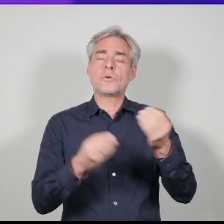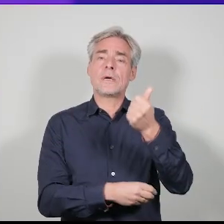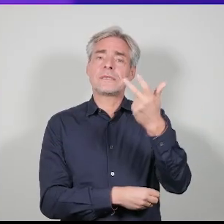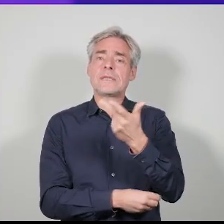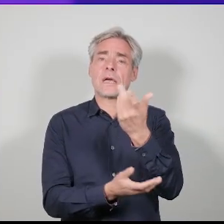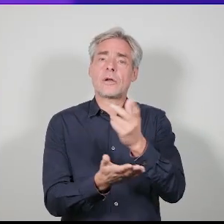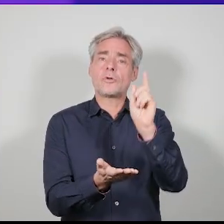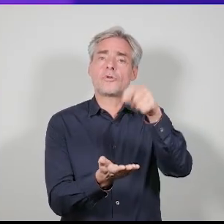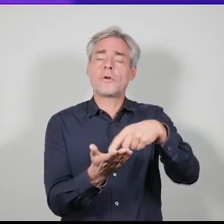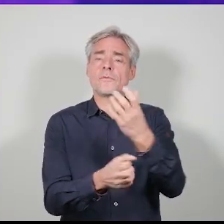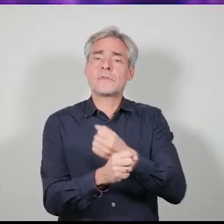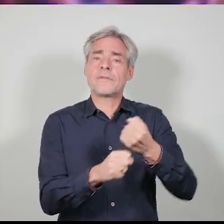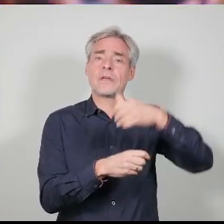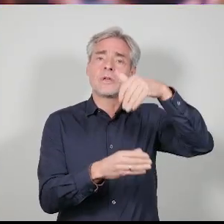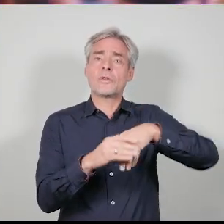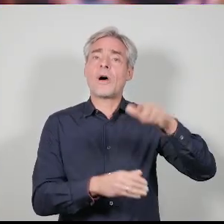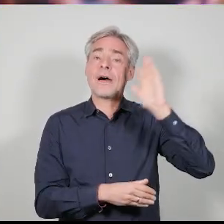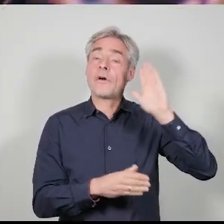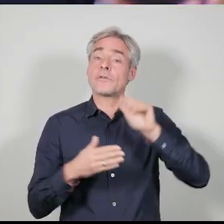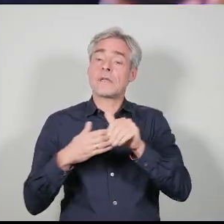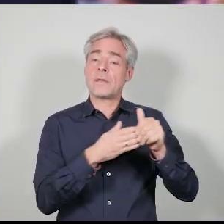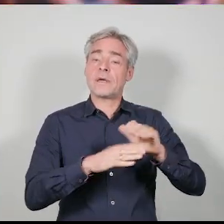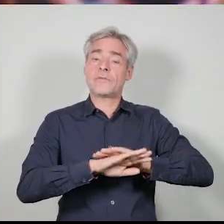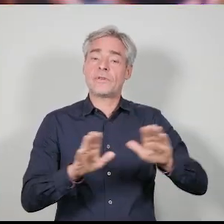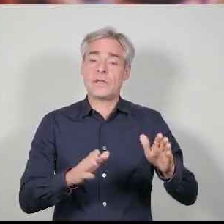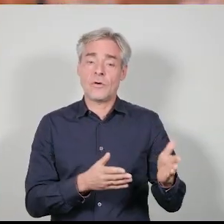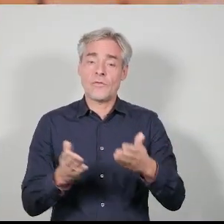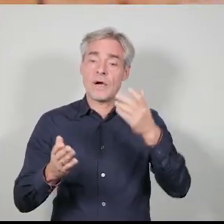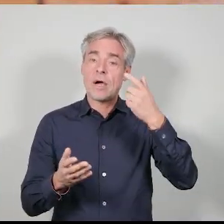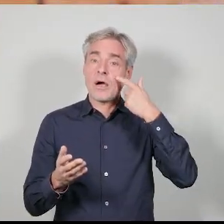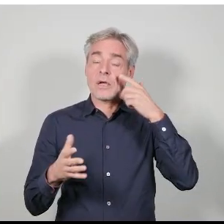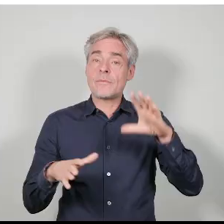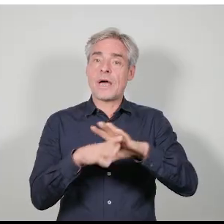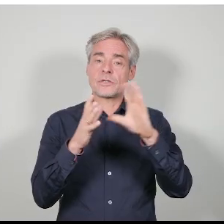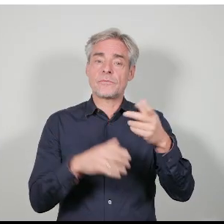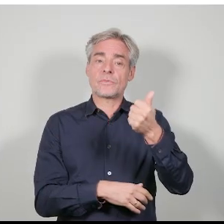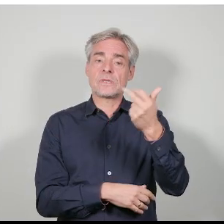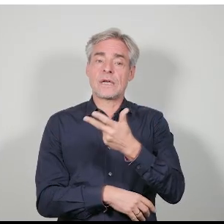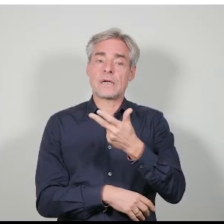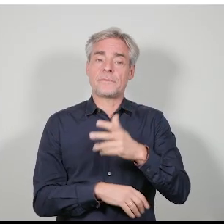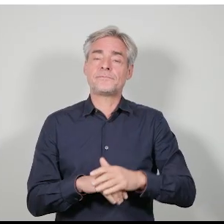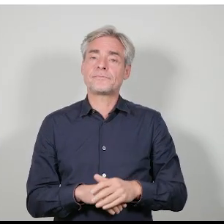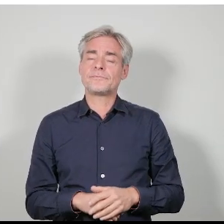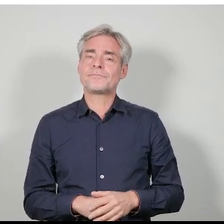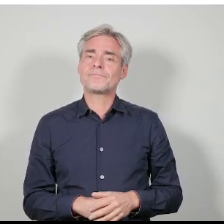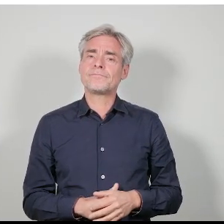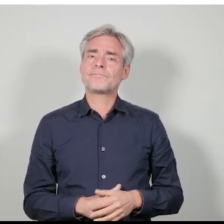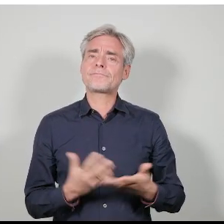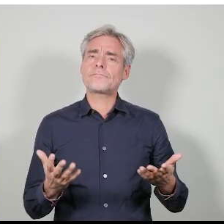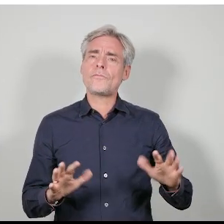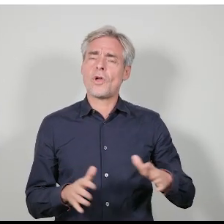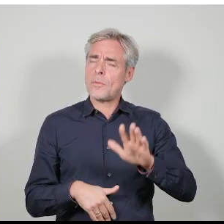vous avez créé dans un ancien EHPAD d'ailleurs. On voit les images de ce tiers-lieu-là. Comment